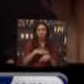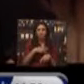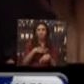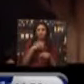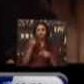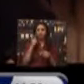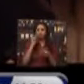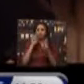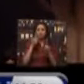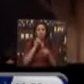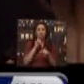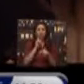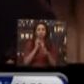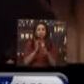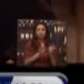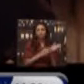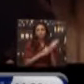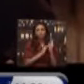افتكرش